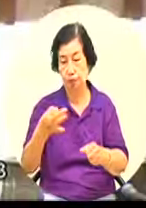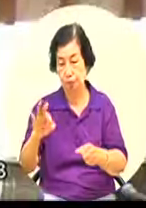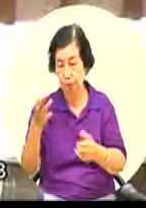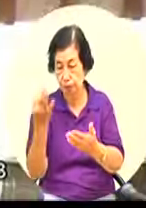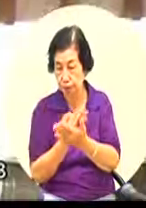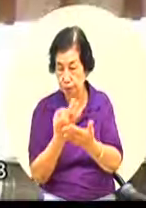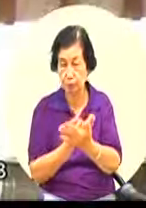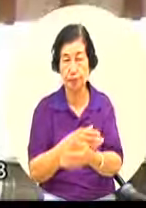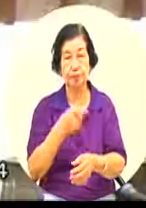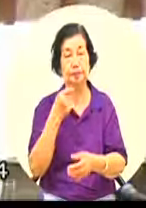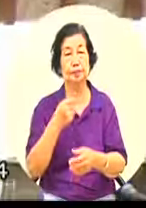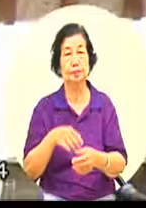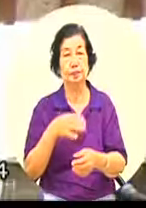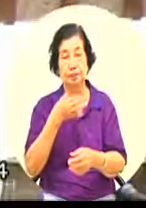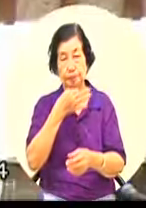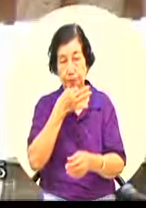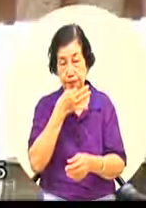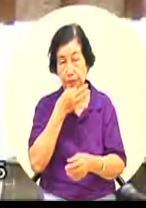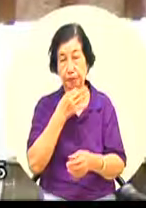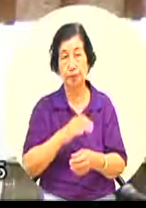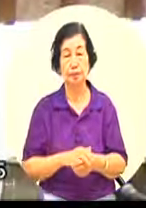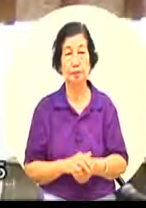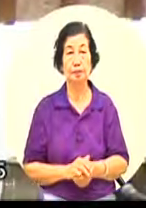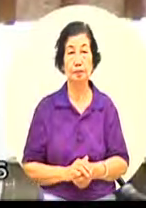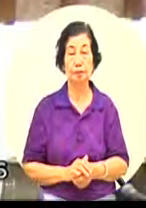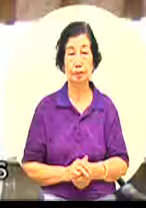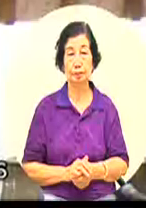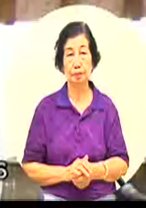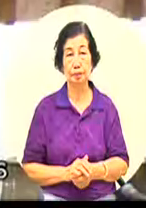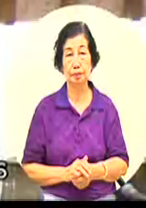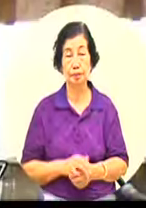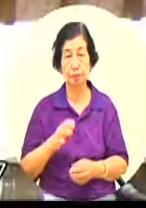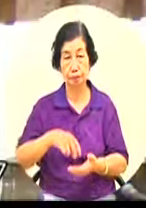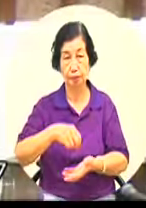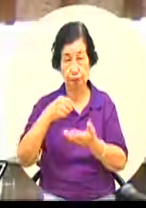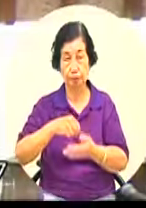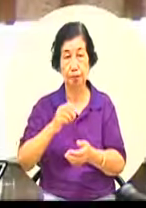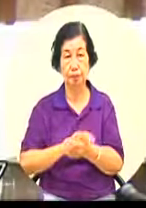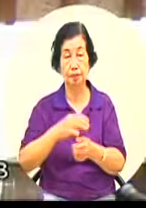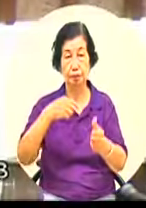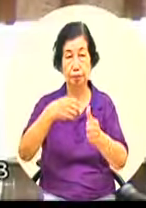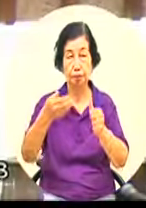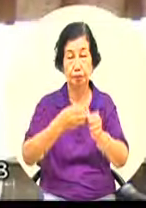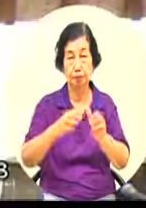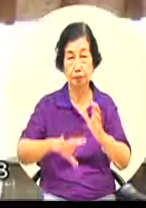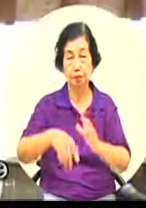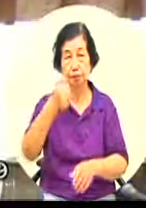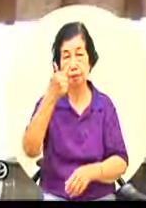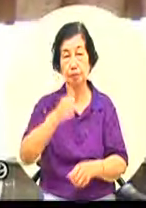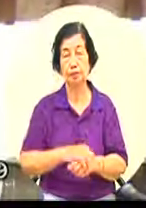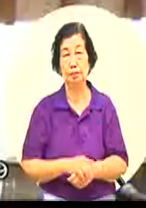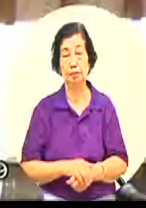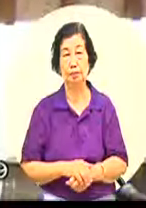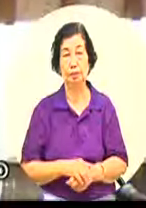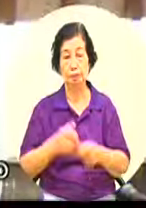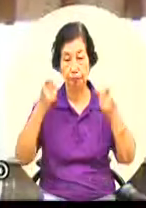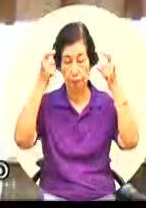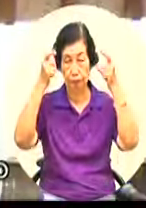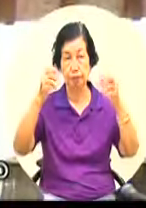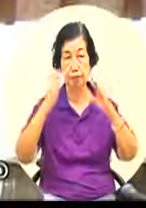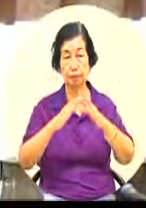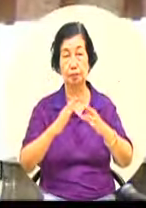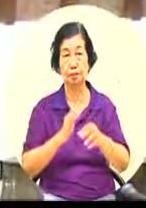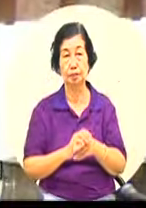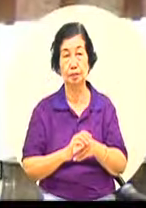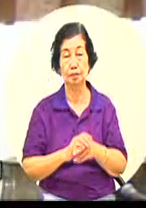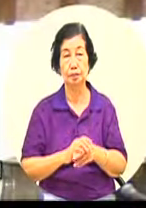加。那本席这边哦，是不是也建议提供一个建议给我们的教育局长？高雄市因为